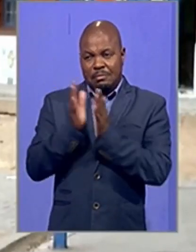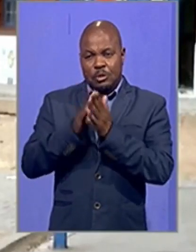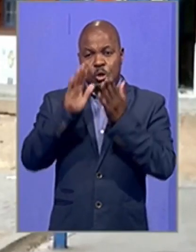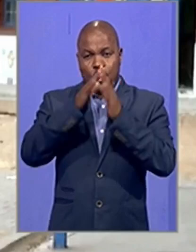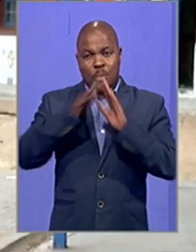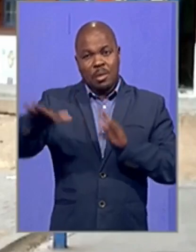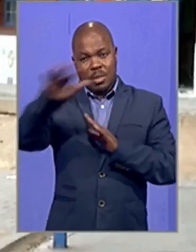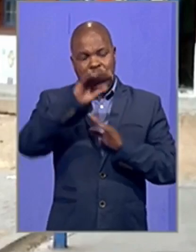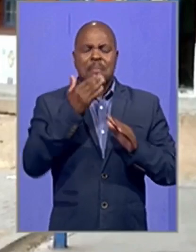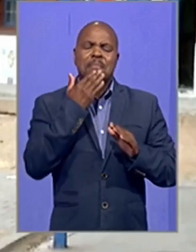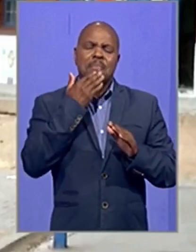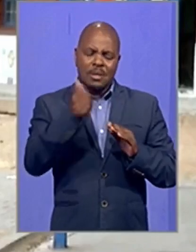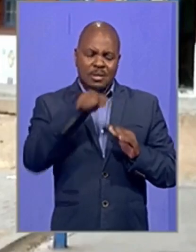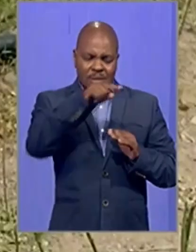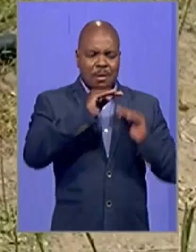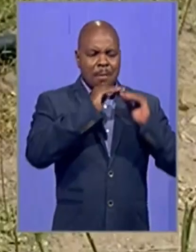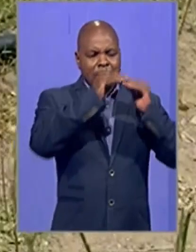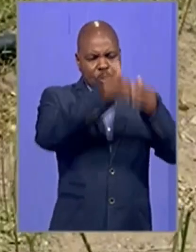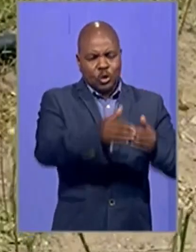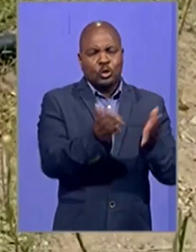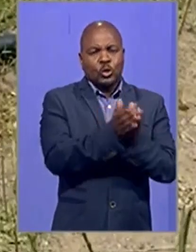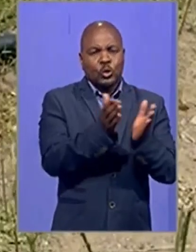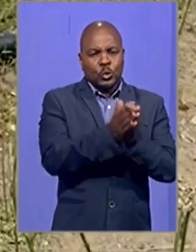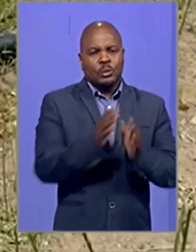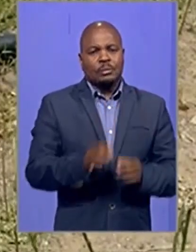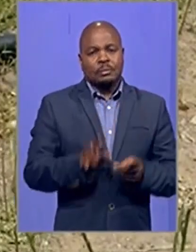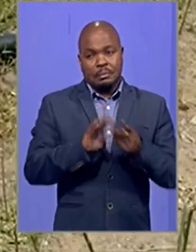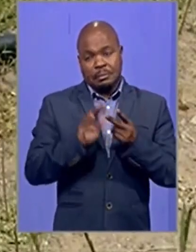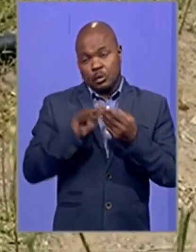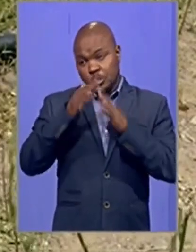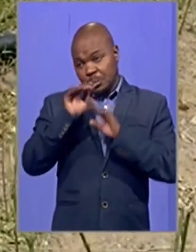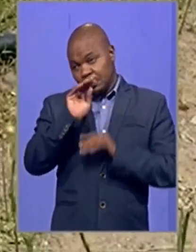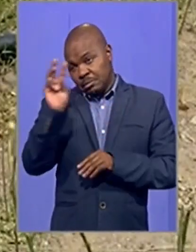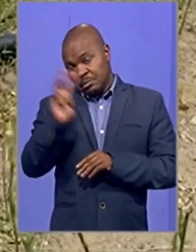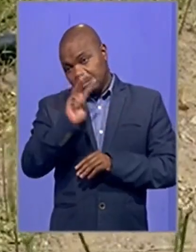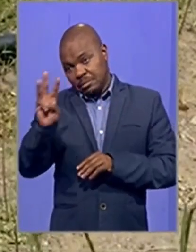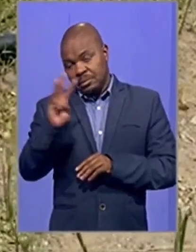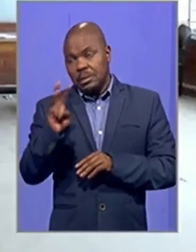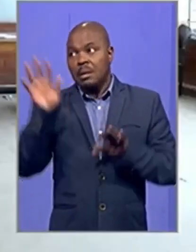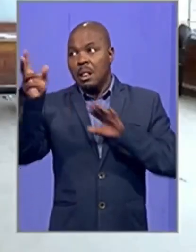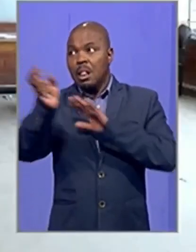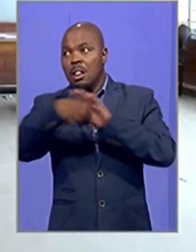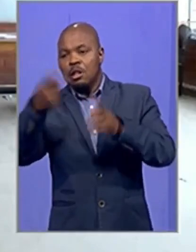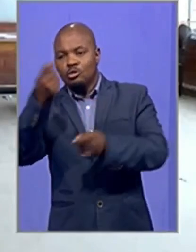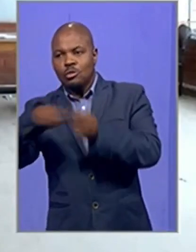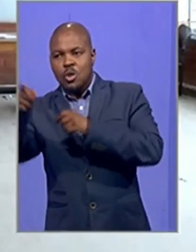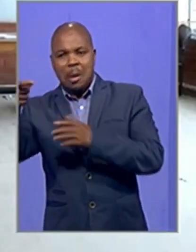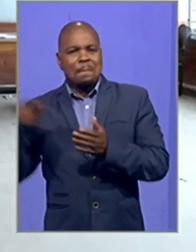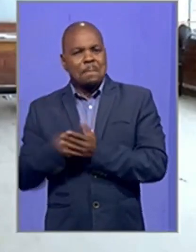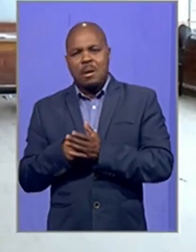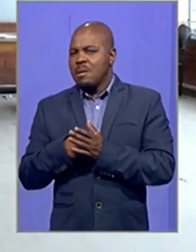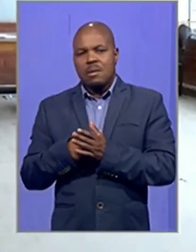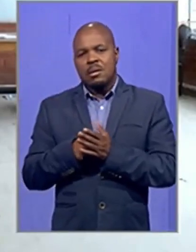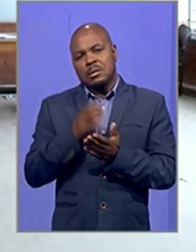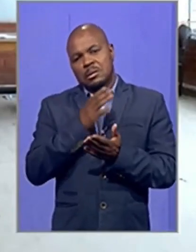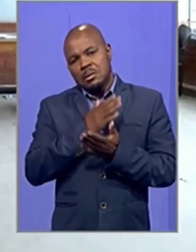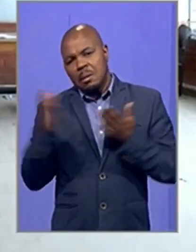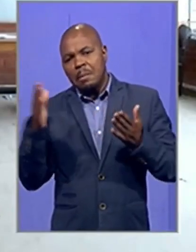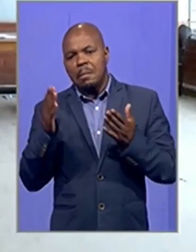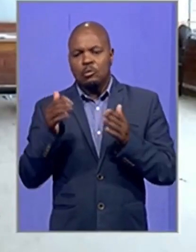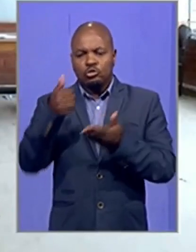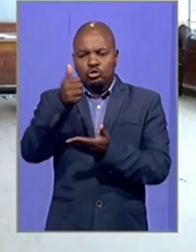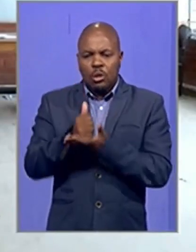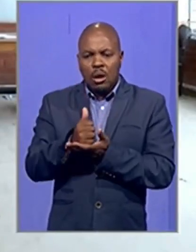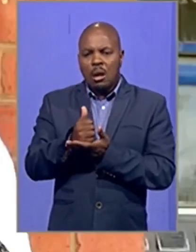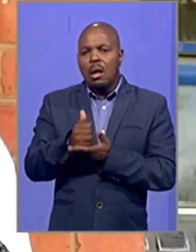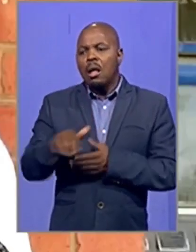ho hlokomela thepa ya sekolo. La hlokomedisa baahi hore ba se reke thepa ya boshodu. Tse ding tsa ditulo di fumanwe matlong a haufi